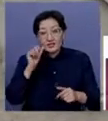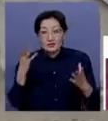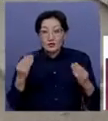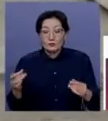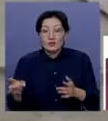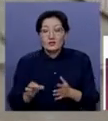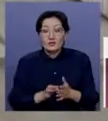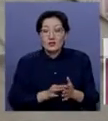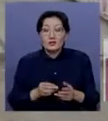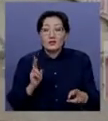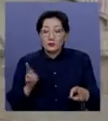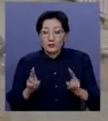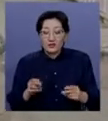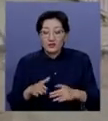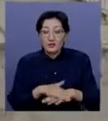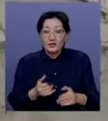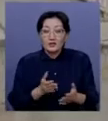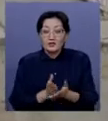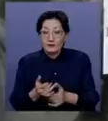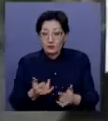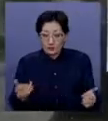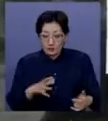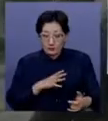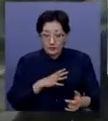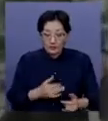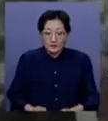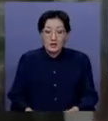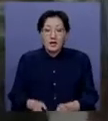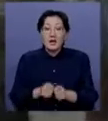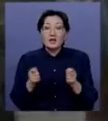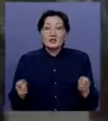жылдам ас дайындап халыққа қызмет көрсеткен еді.